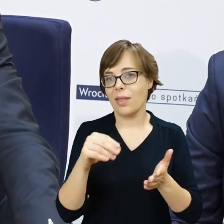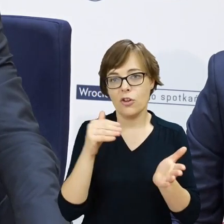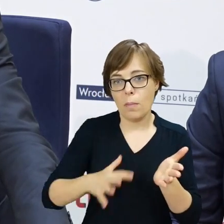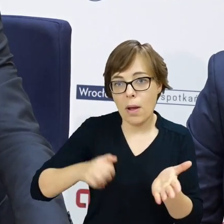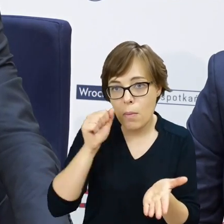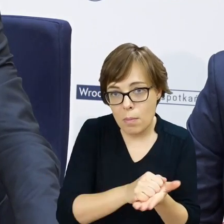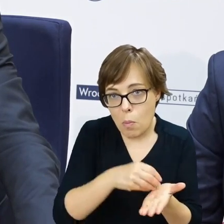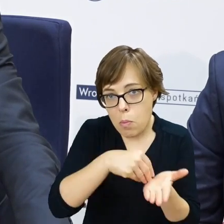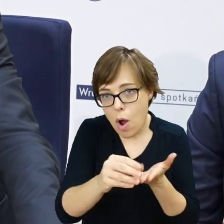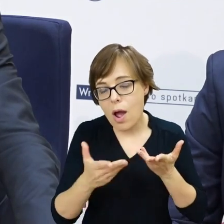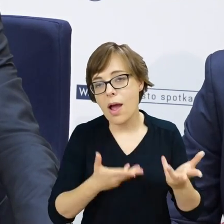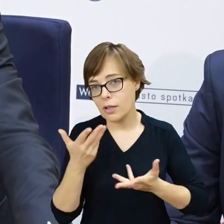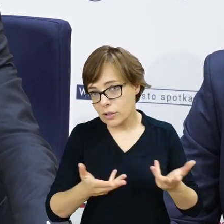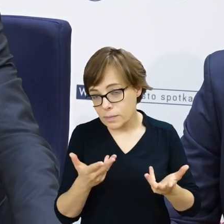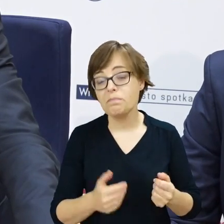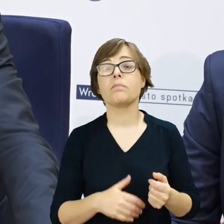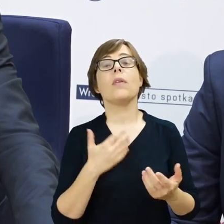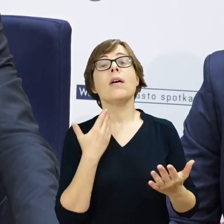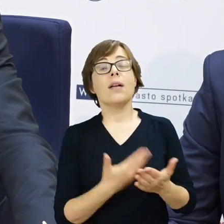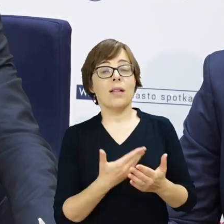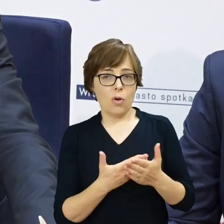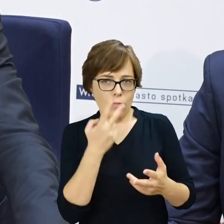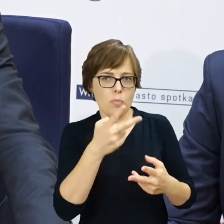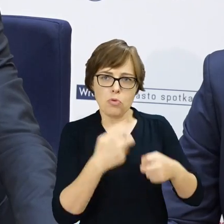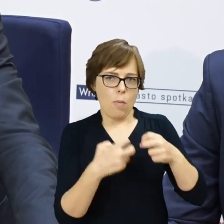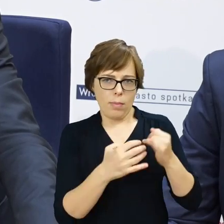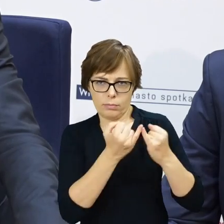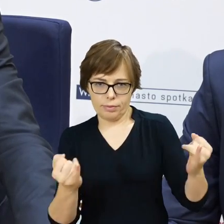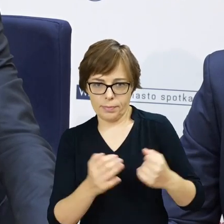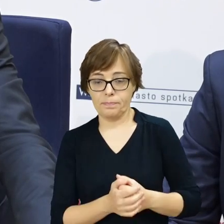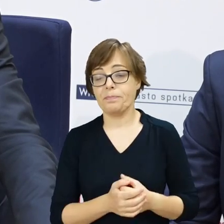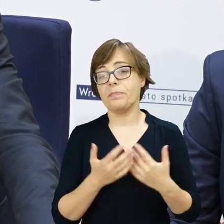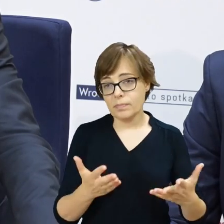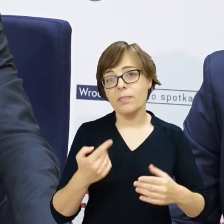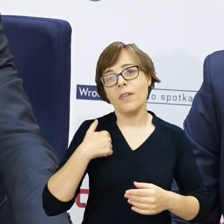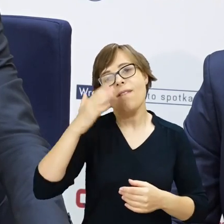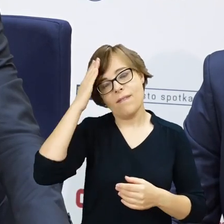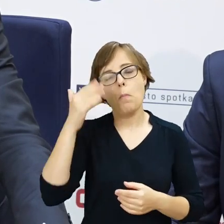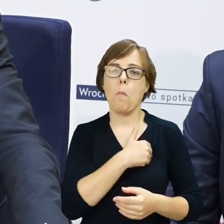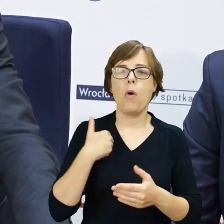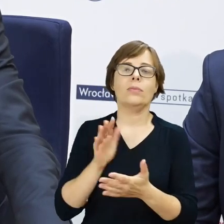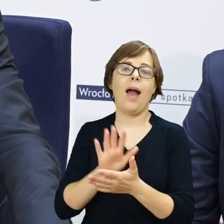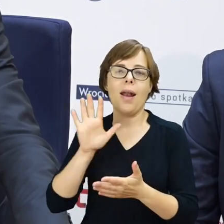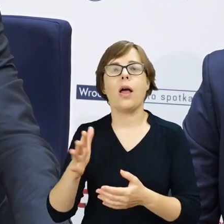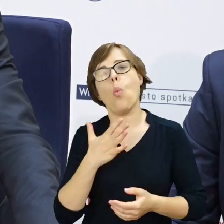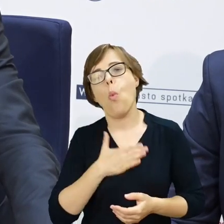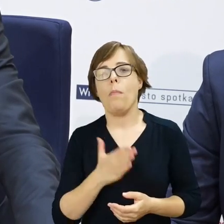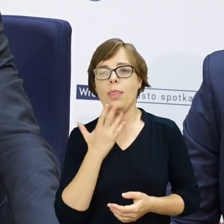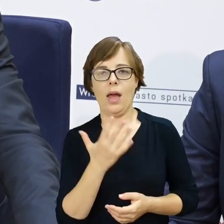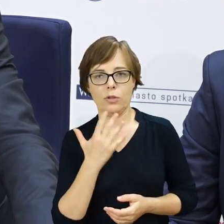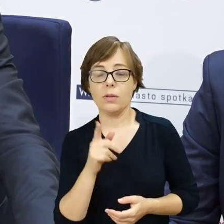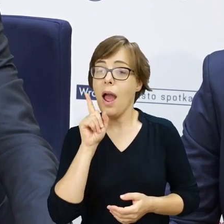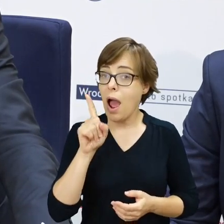zamiast utyskiwania, które jest naszą cenną, pielęgnowaną narodową cechą, spójrzmy